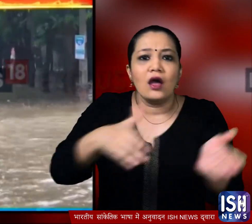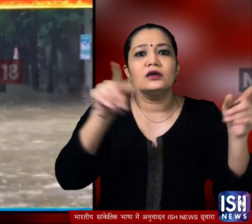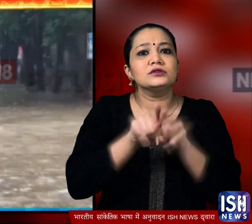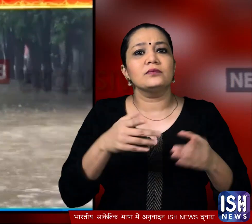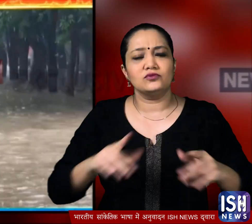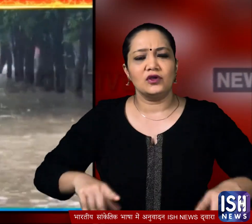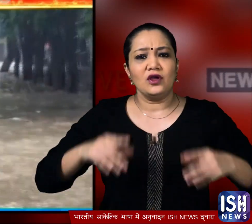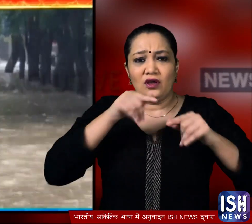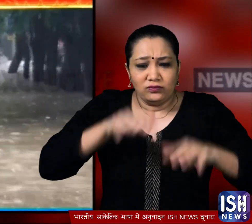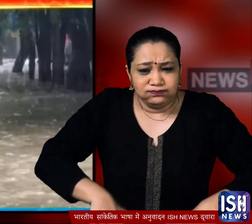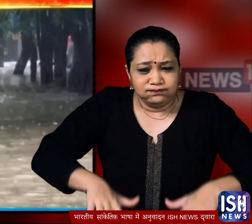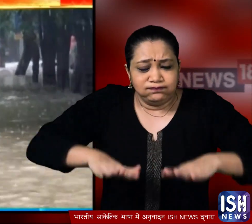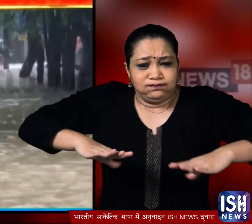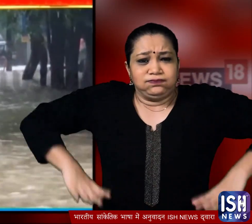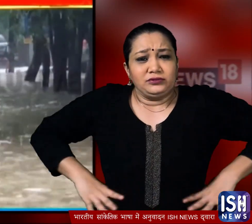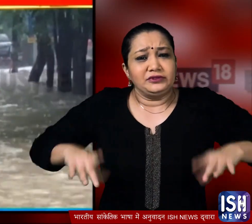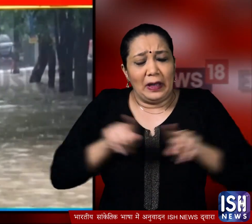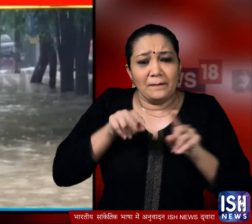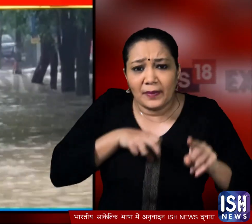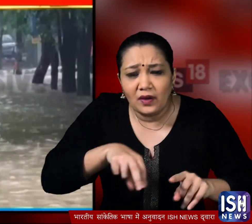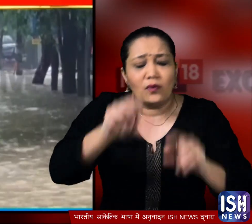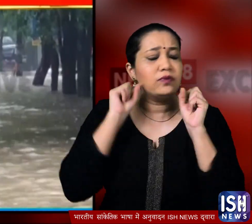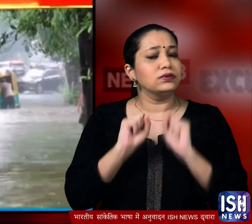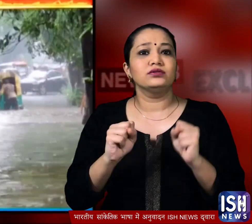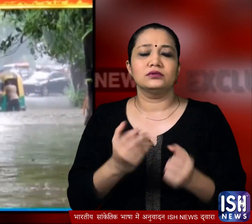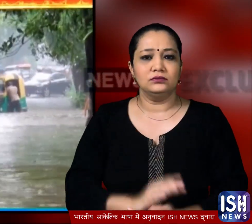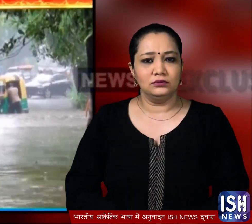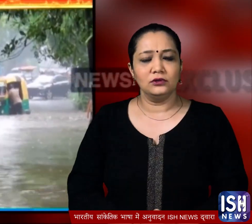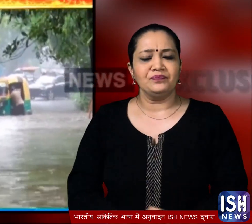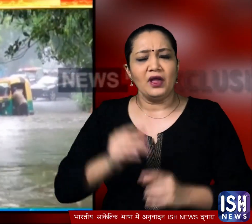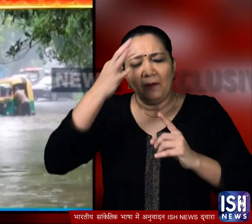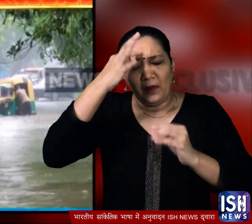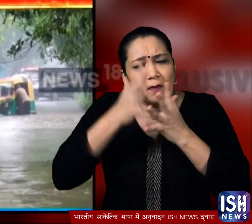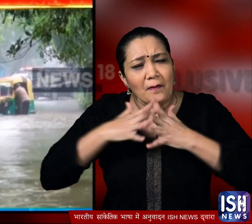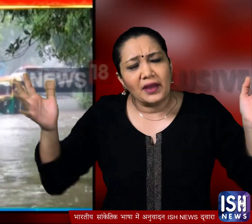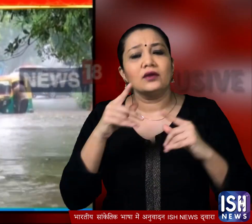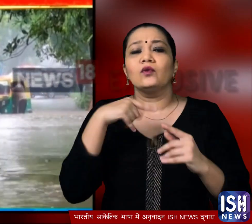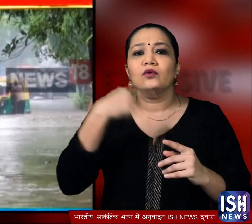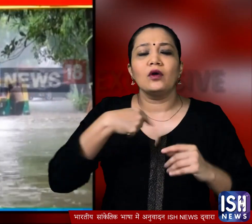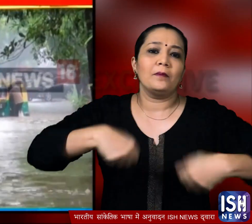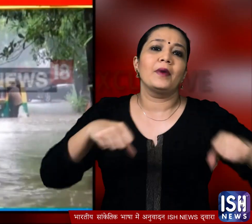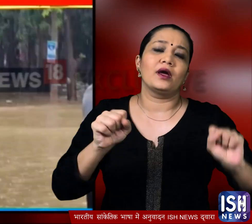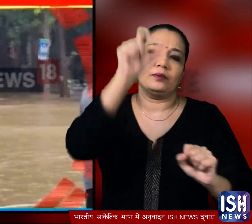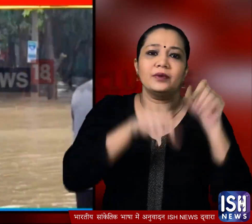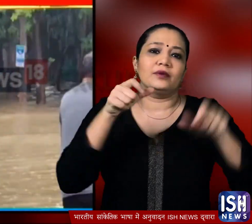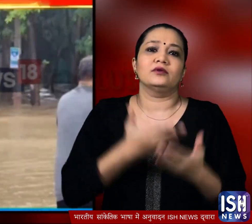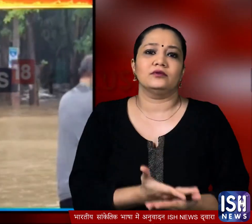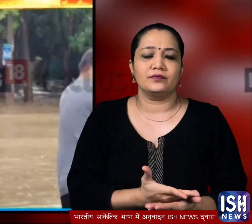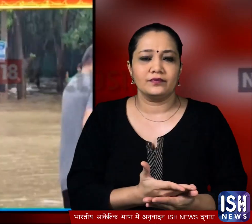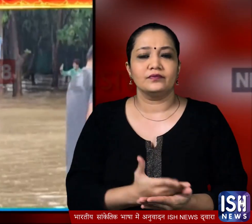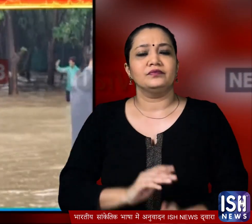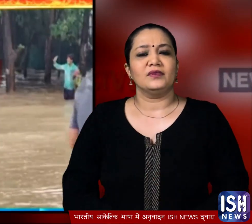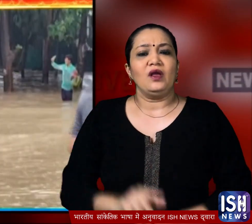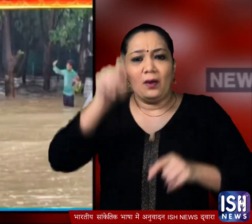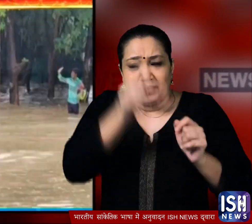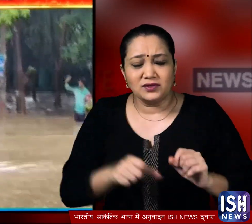लगी। कमर तक पानी भरने से लोगों के लिए बाहर निकलना भी दूभर हो गया। सबसे ज्यादा मुसीबत मोटरसाइकिल और स्कूटर वालों को उठानी पड़ी। सामने आई एक तस्वीर